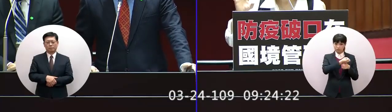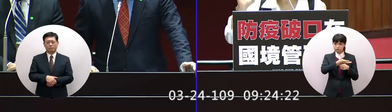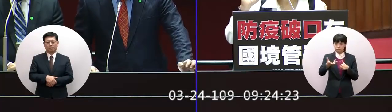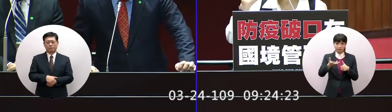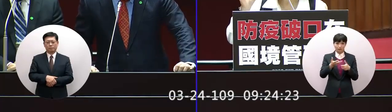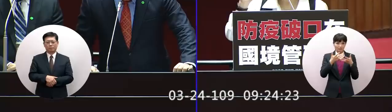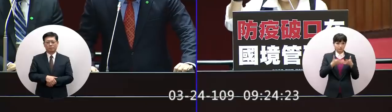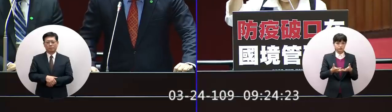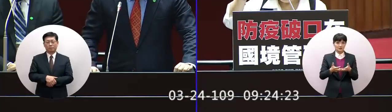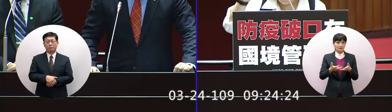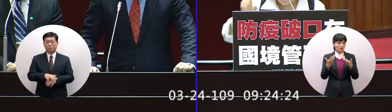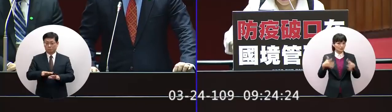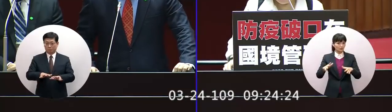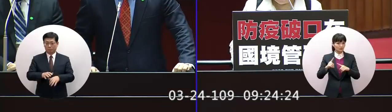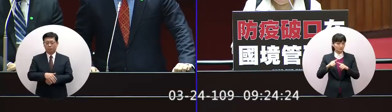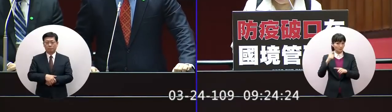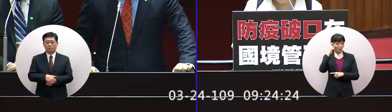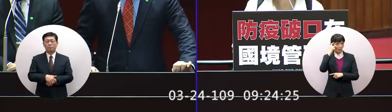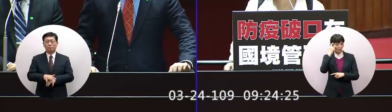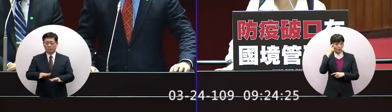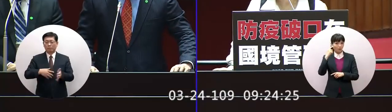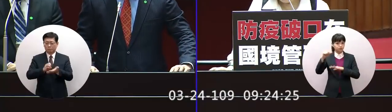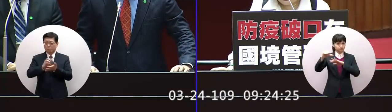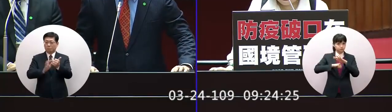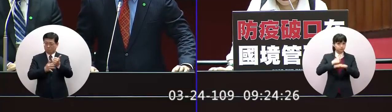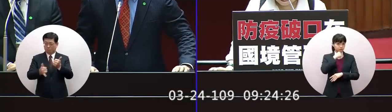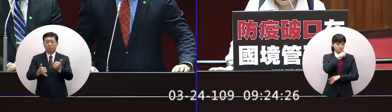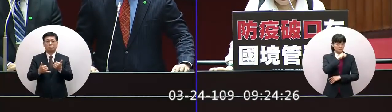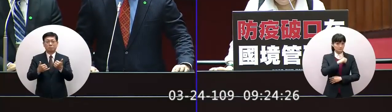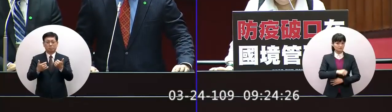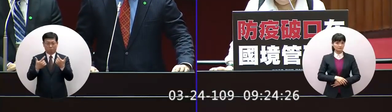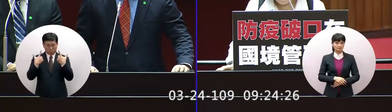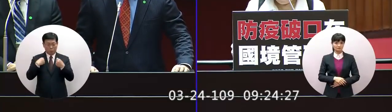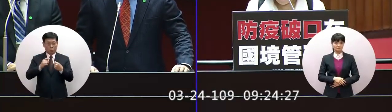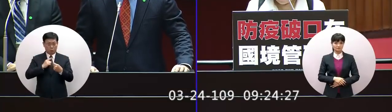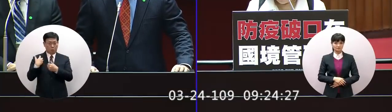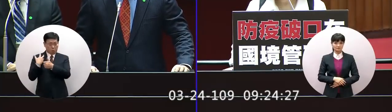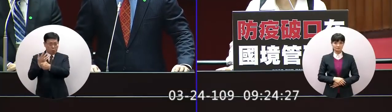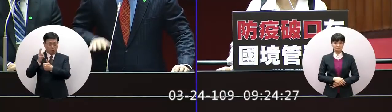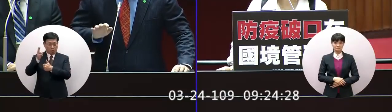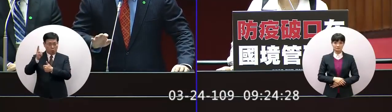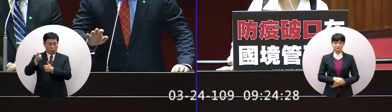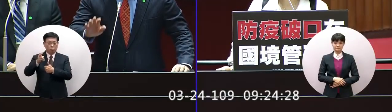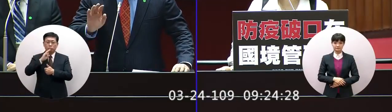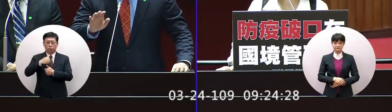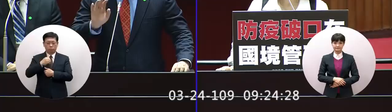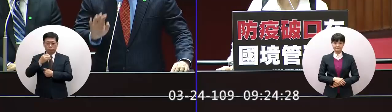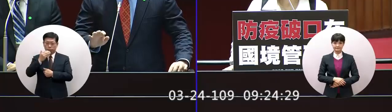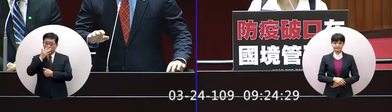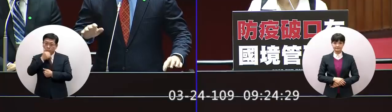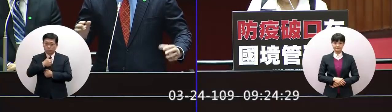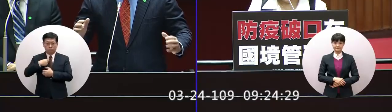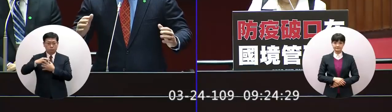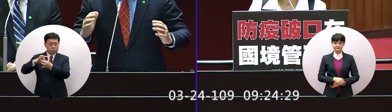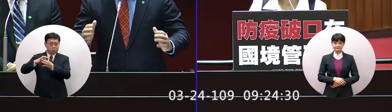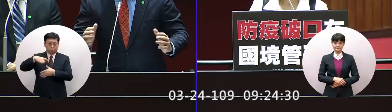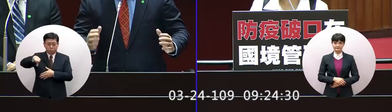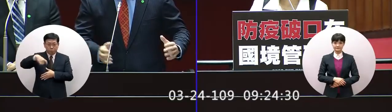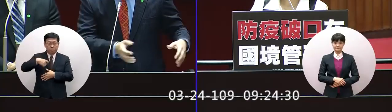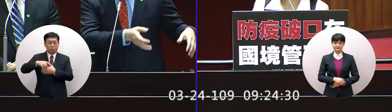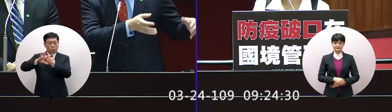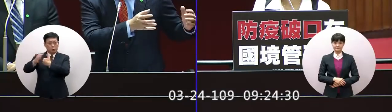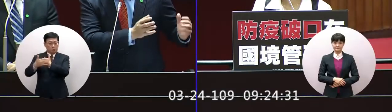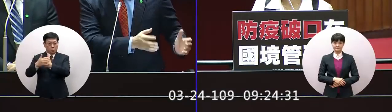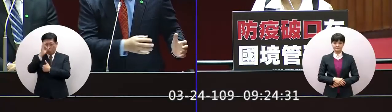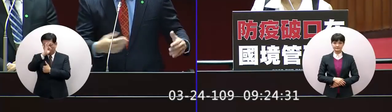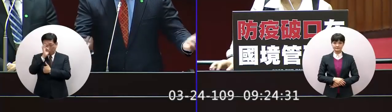其实我们台湾现在是非常有吸引力的。 其实我们有透过私下的这些相关的，我们国家拜托他